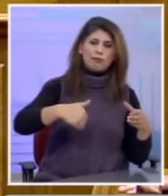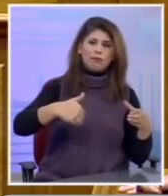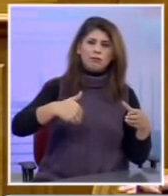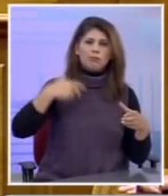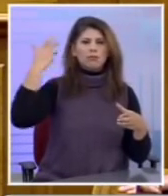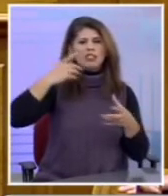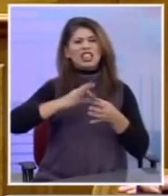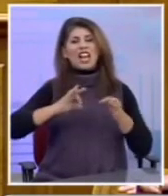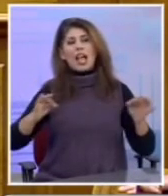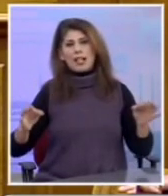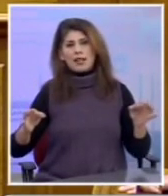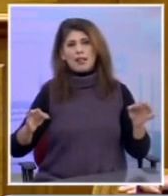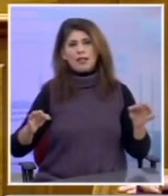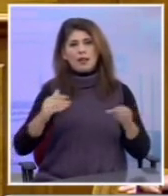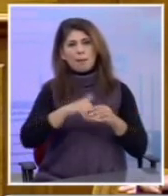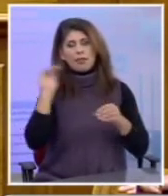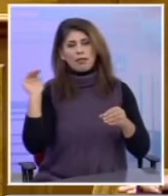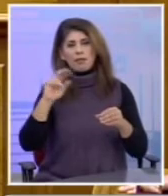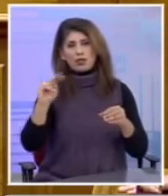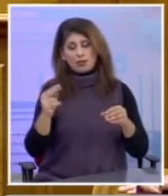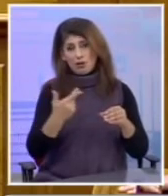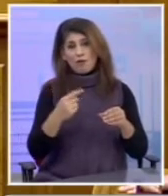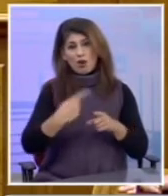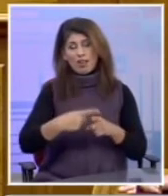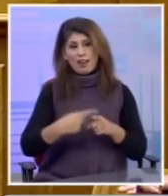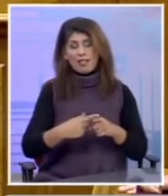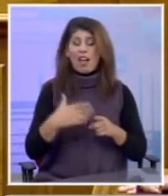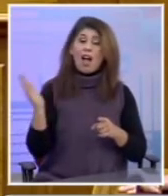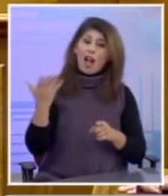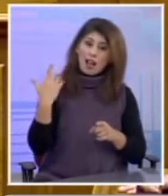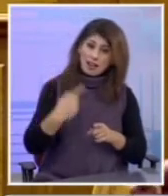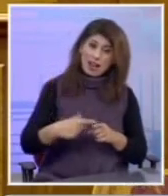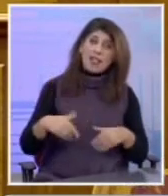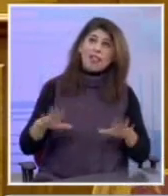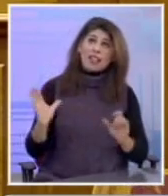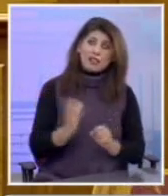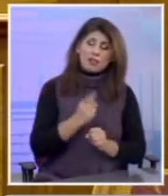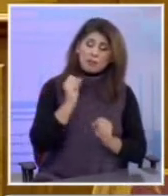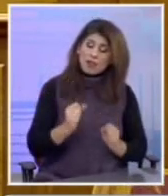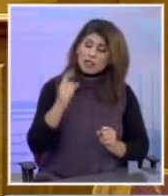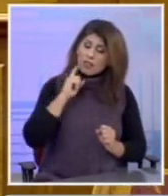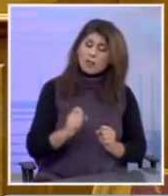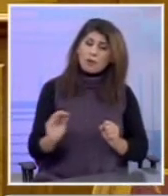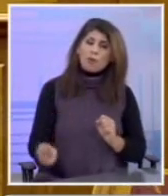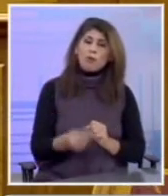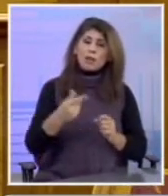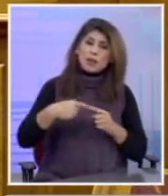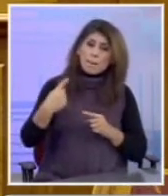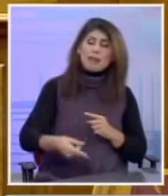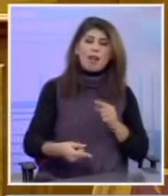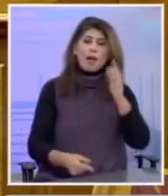σενάρια του Brexit που θα ερχόντουσαν αν στην Ελλάδα είχαμε με βάση τα δεδομένα που προέκυψαν μετά